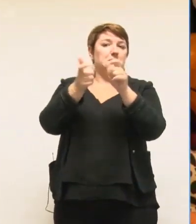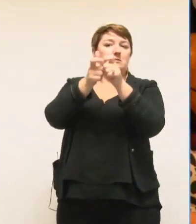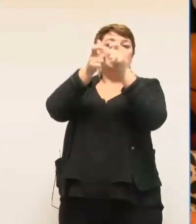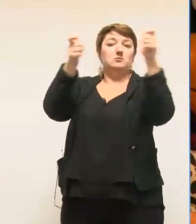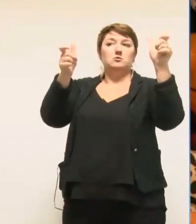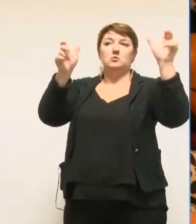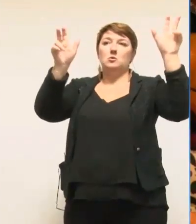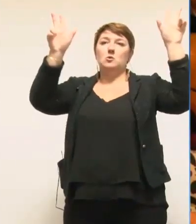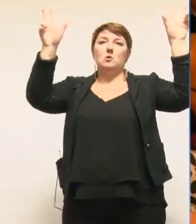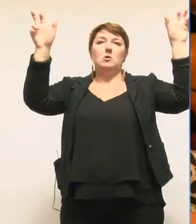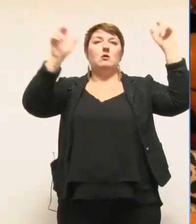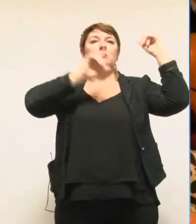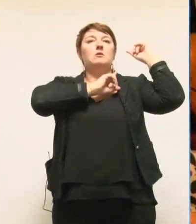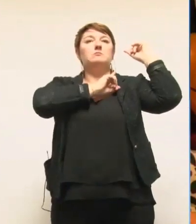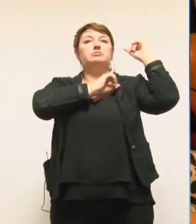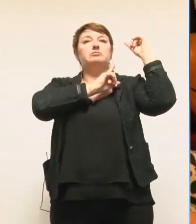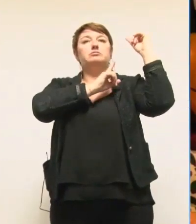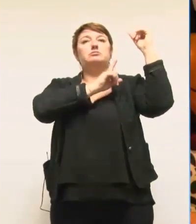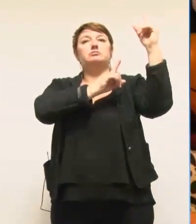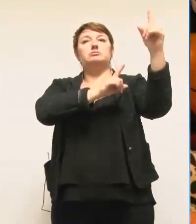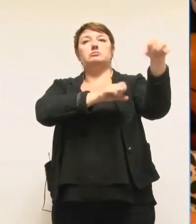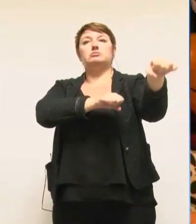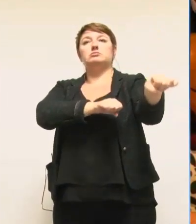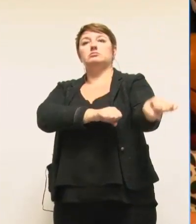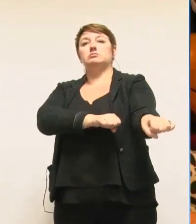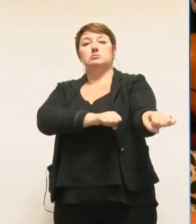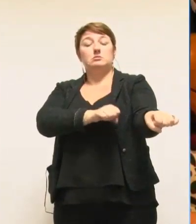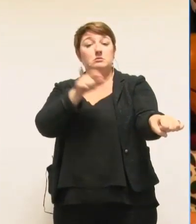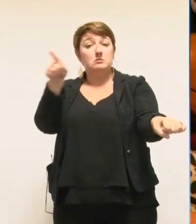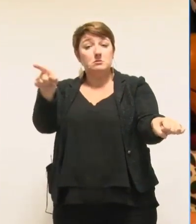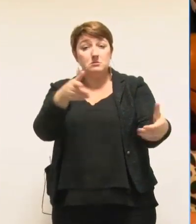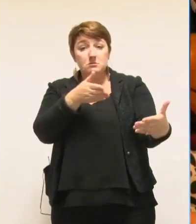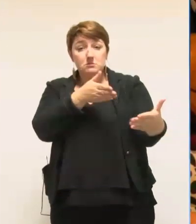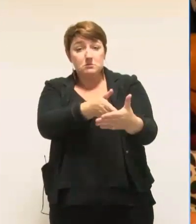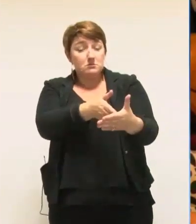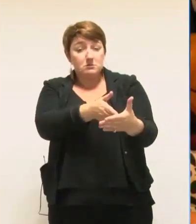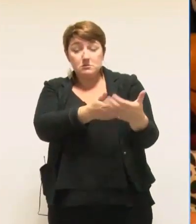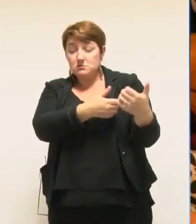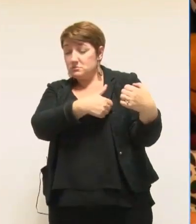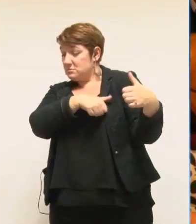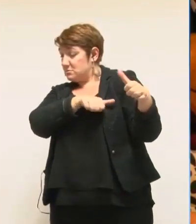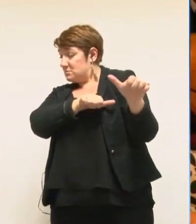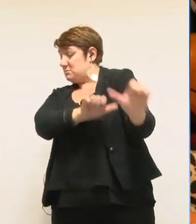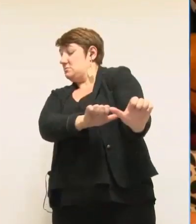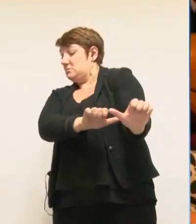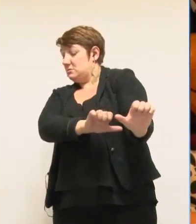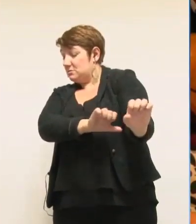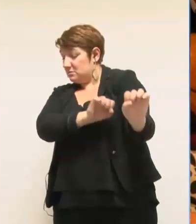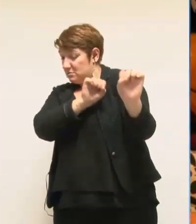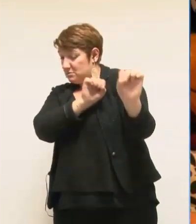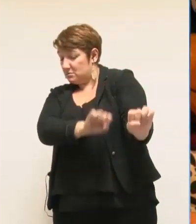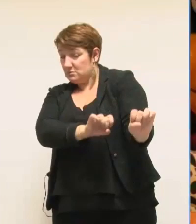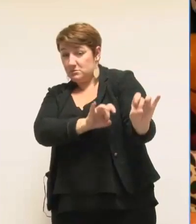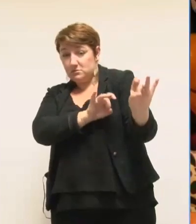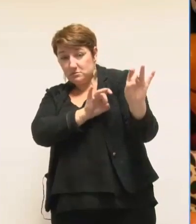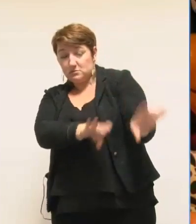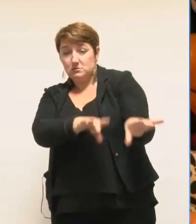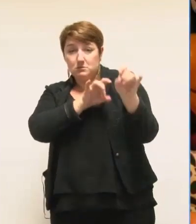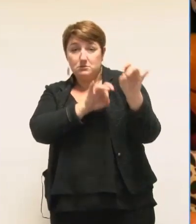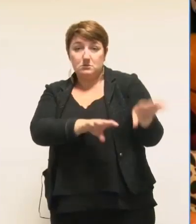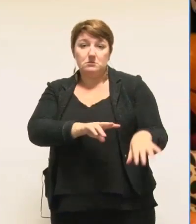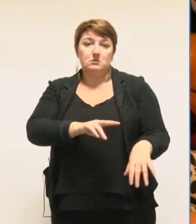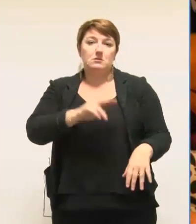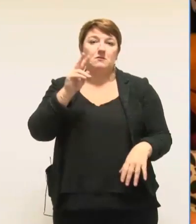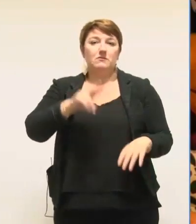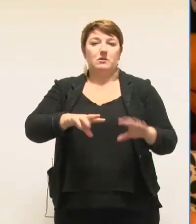temple, et qui s'arc-boute pour bloquer toutes ces innovations, toutes ces préconisations. Alors ça ne rend pas la lecture